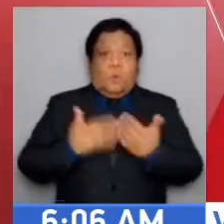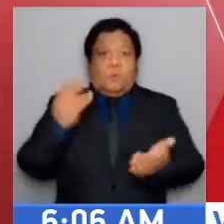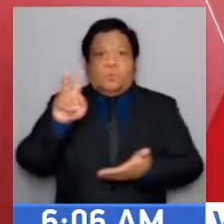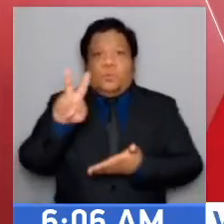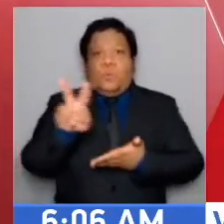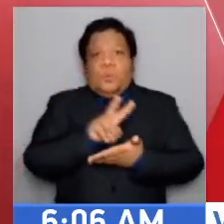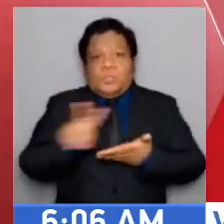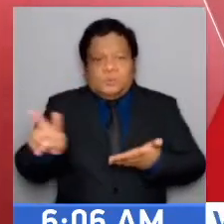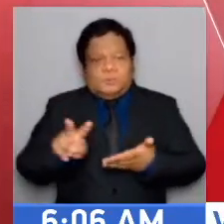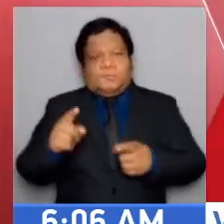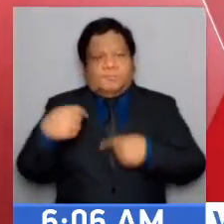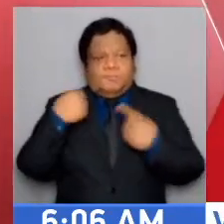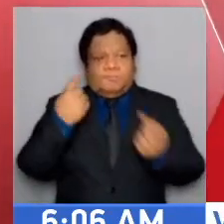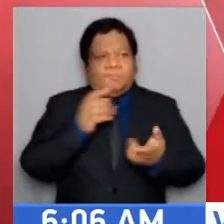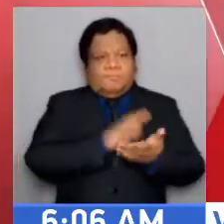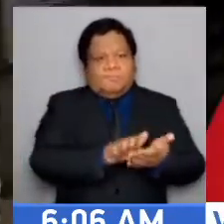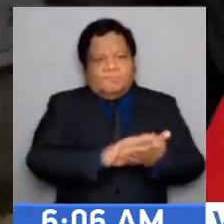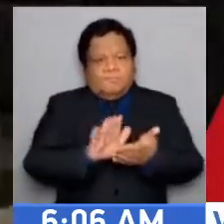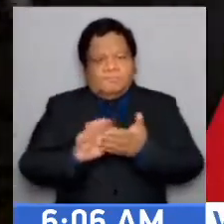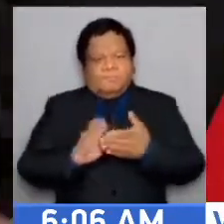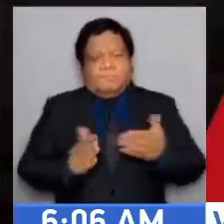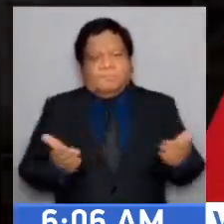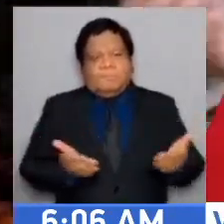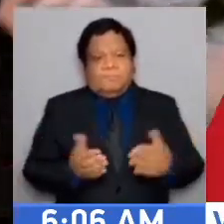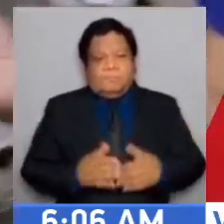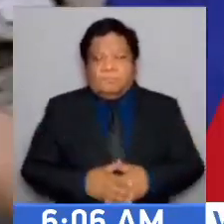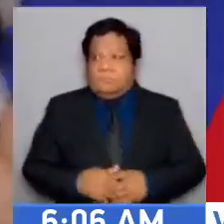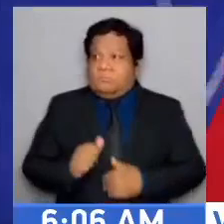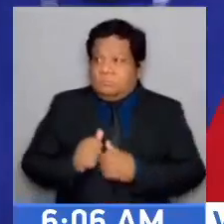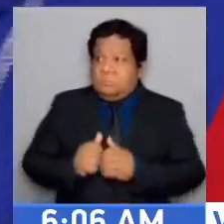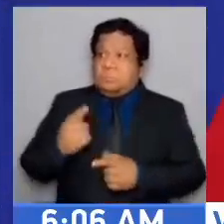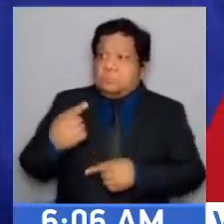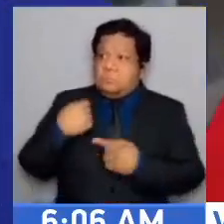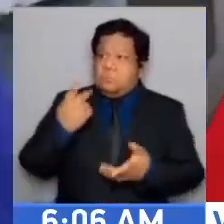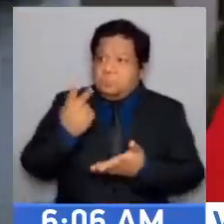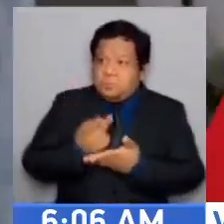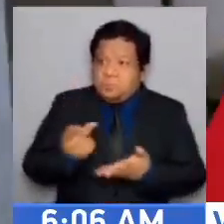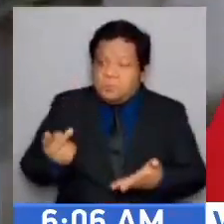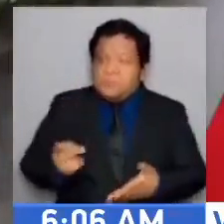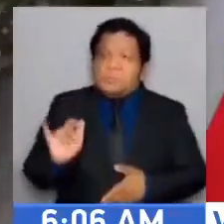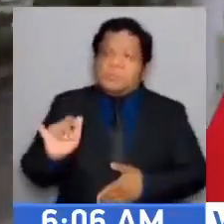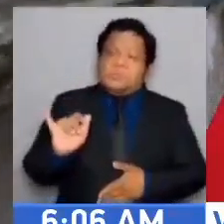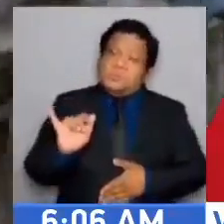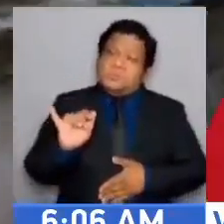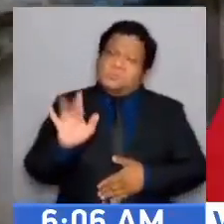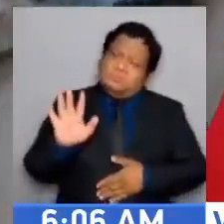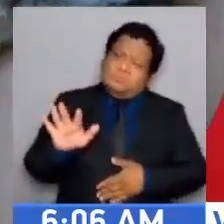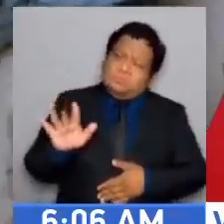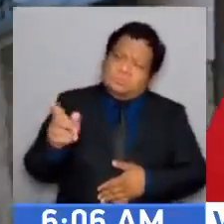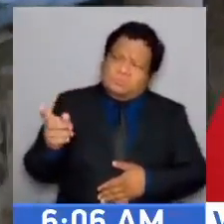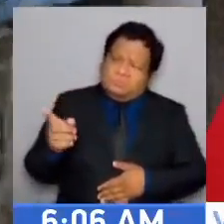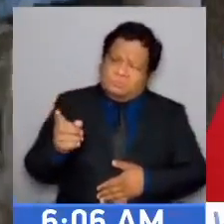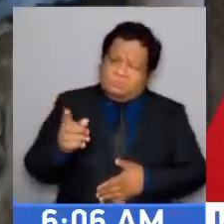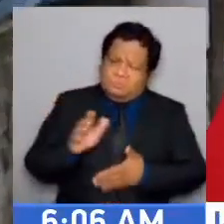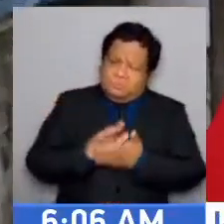po. So, 2 weeks na. At yun ho, paano, yung paglilinis na yun pinapayagan niyo ba